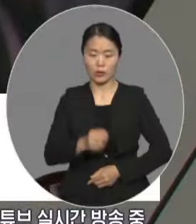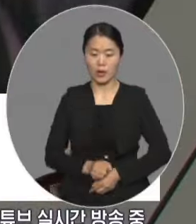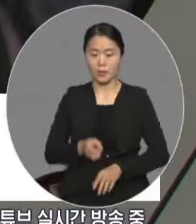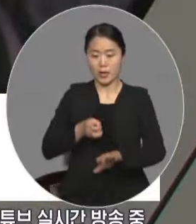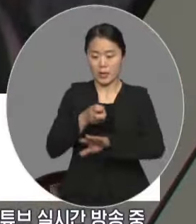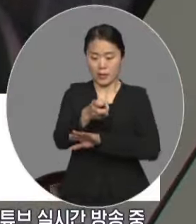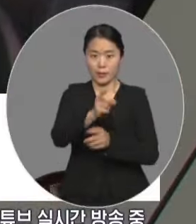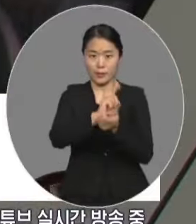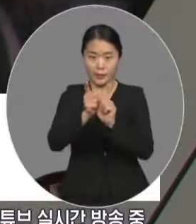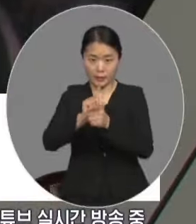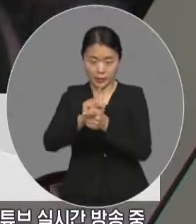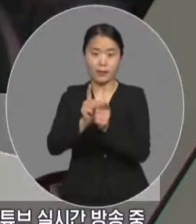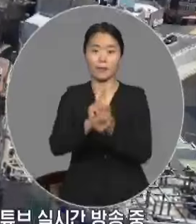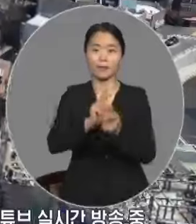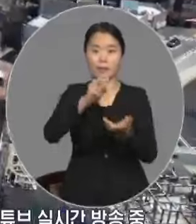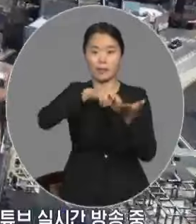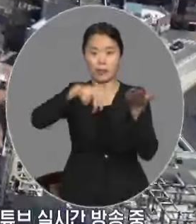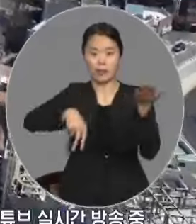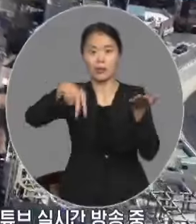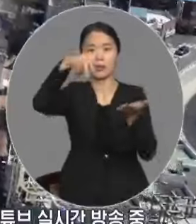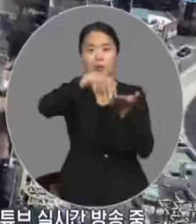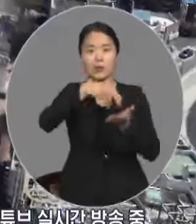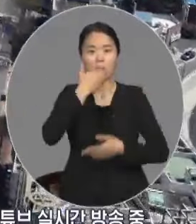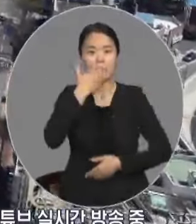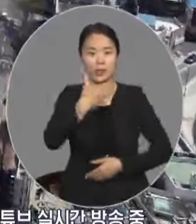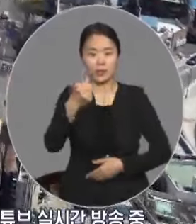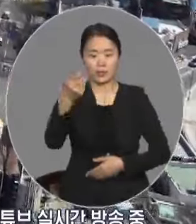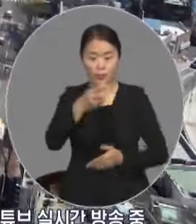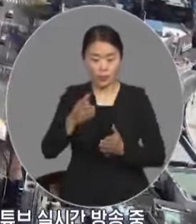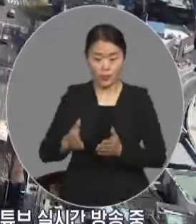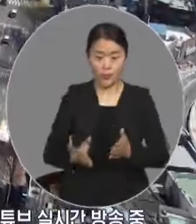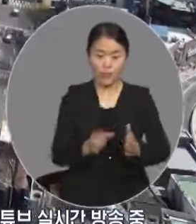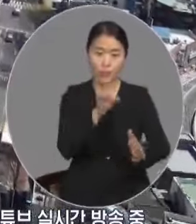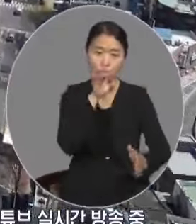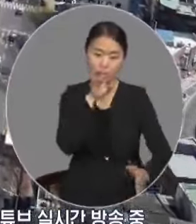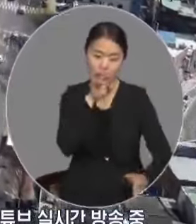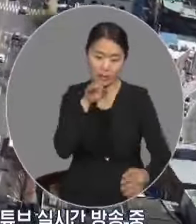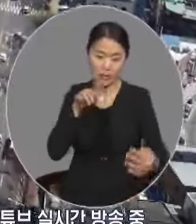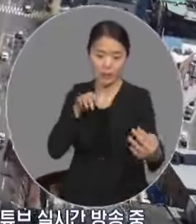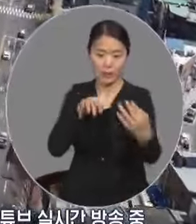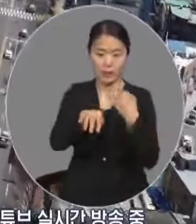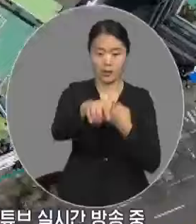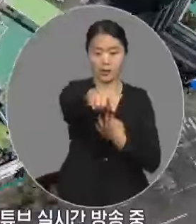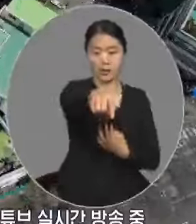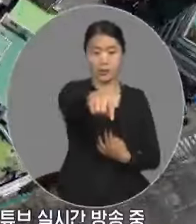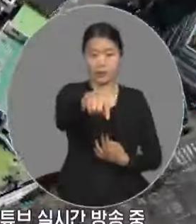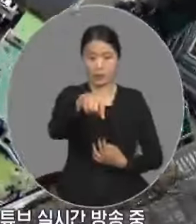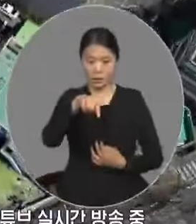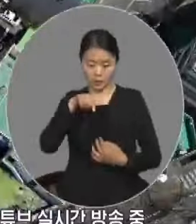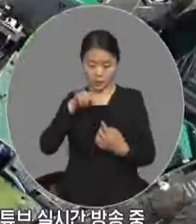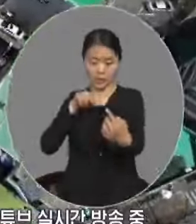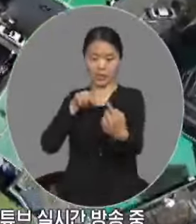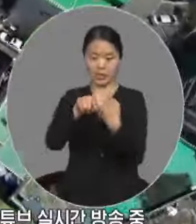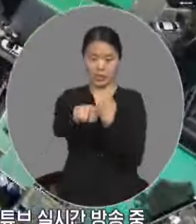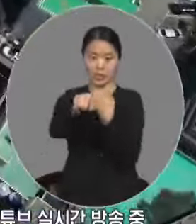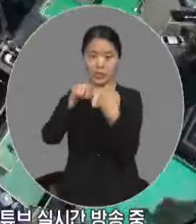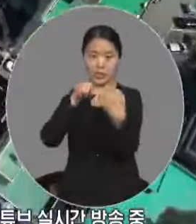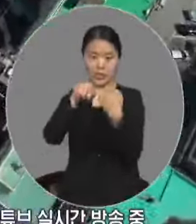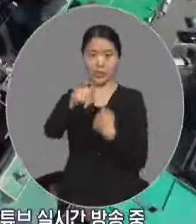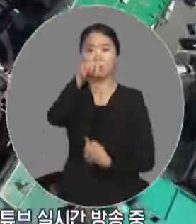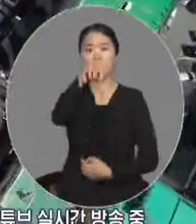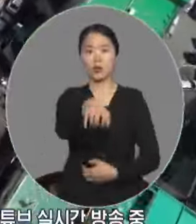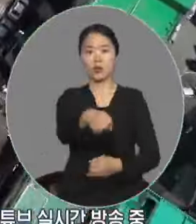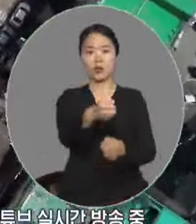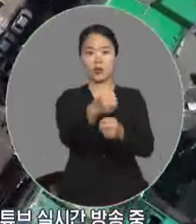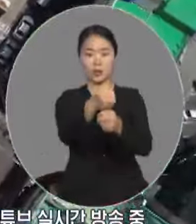시내버스와의 환승체계도 구축됩니다. 선로는 도로 중앙선을 기준으로 양방향 1차로에 조성됩니다. 이 때문에